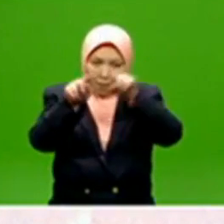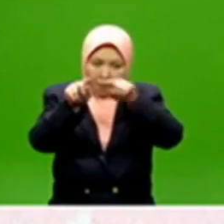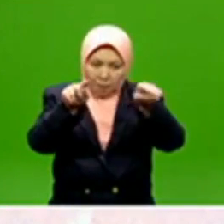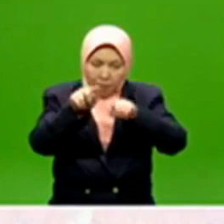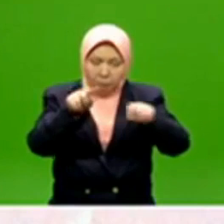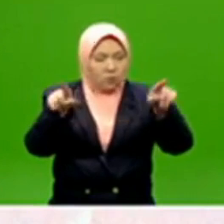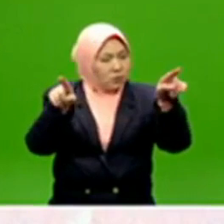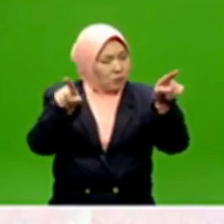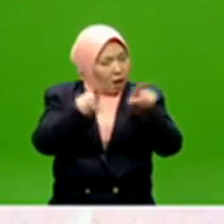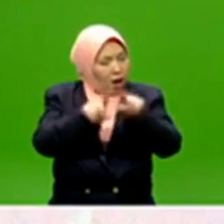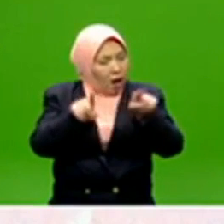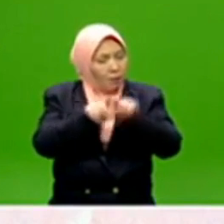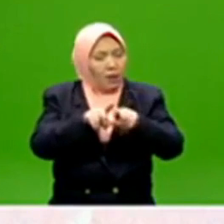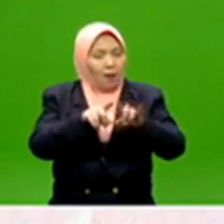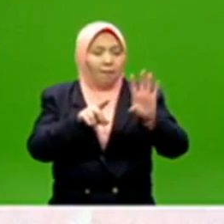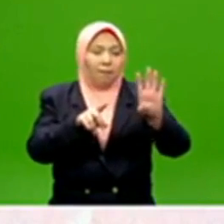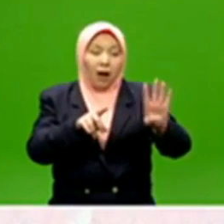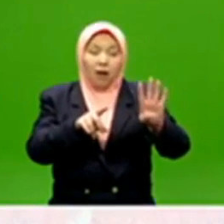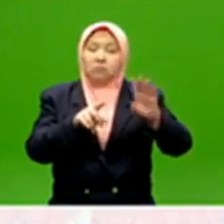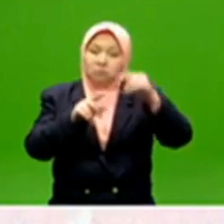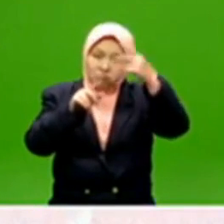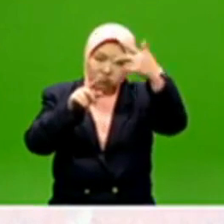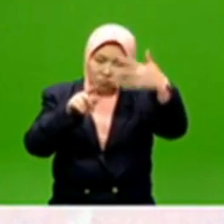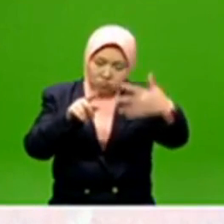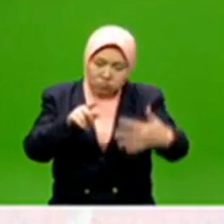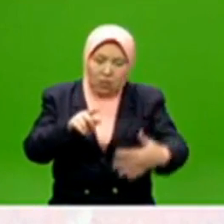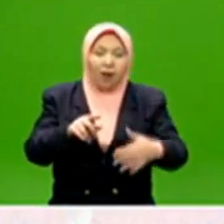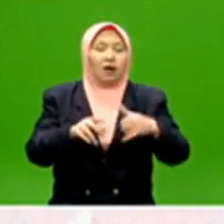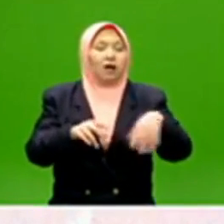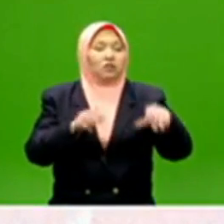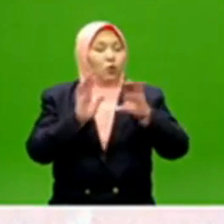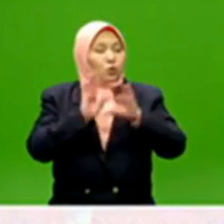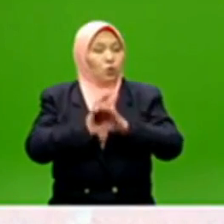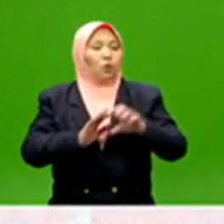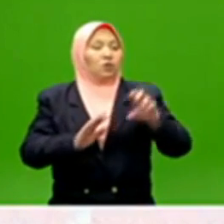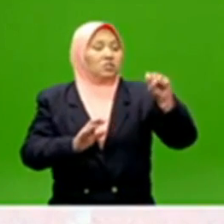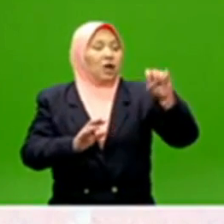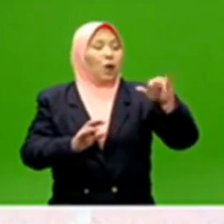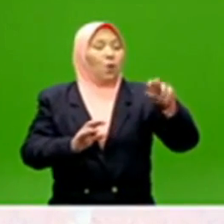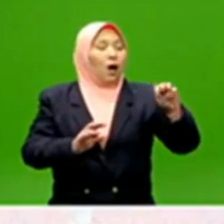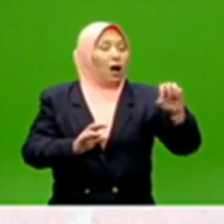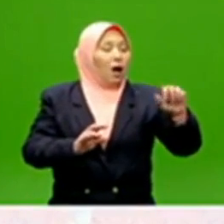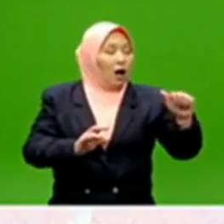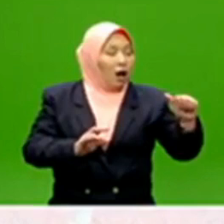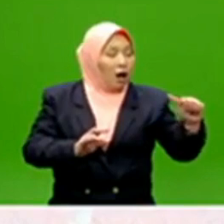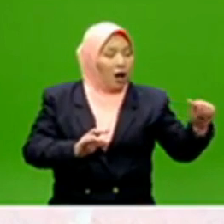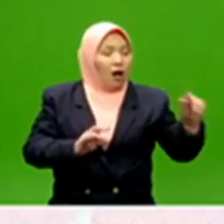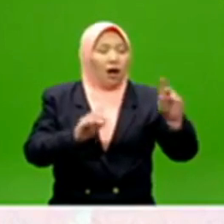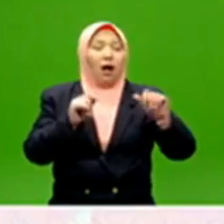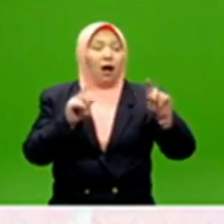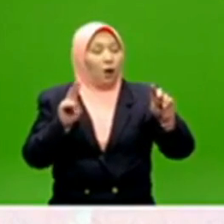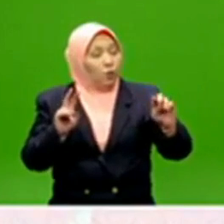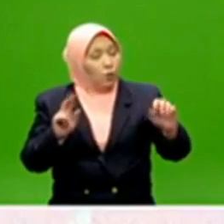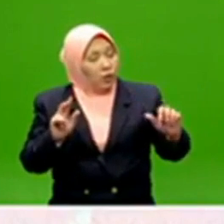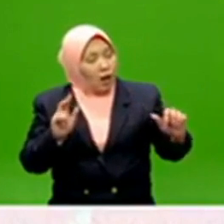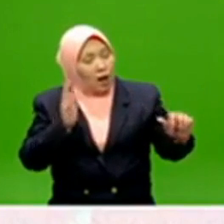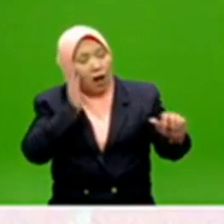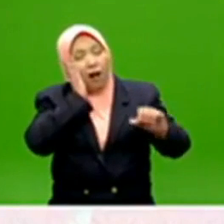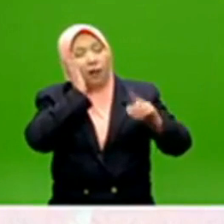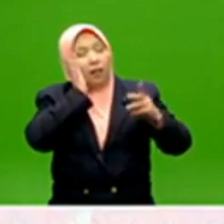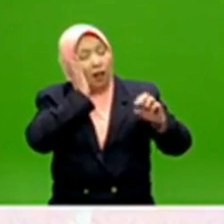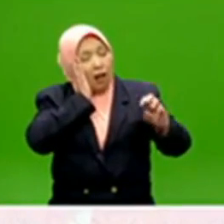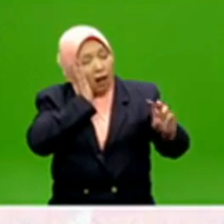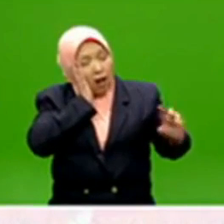menyamakan kadar lemak contoh sawah unaina aja